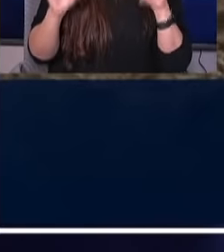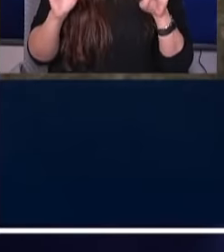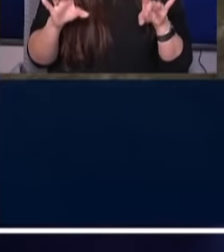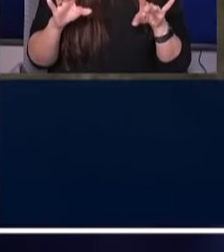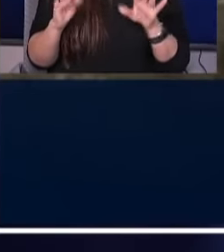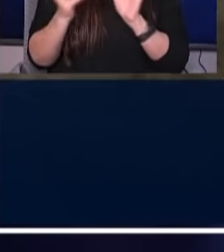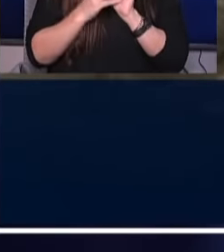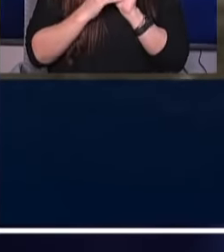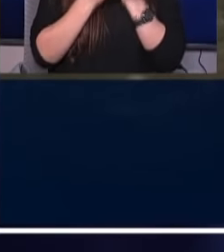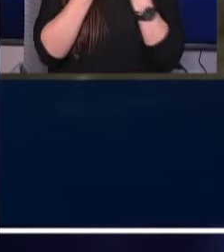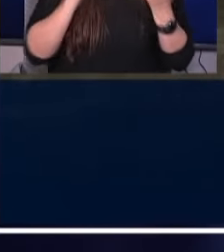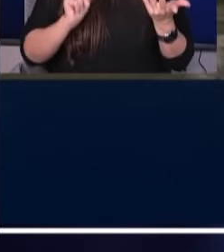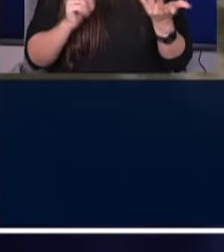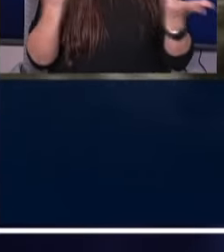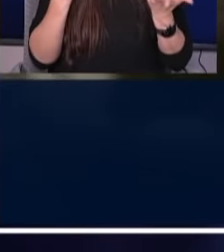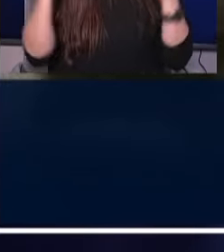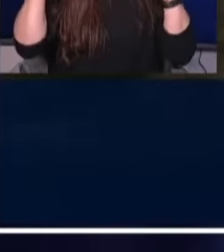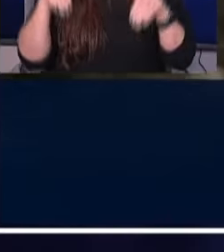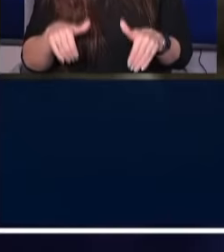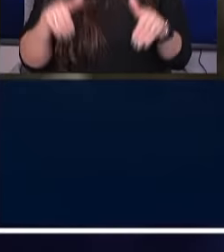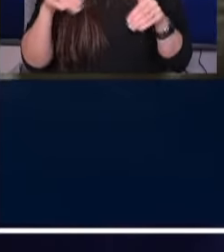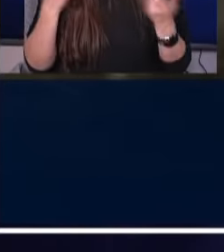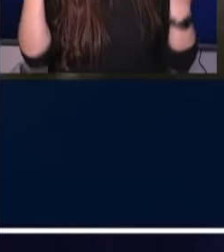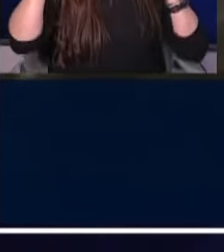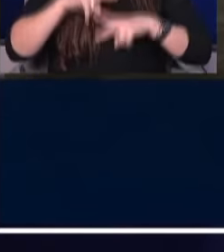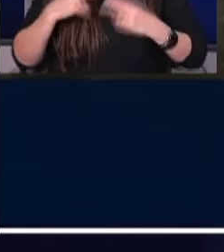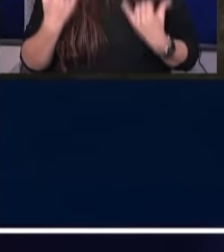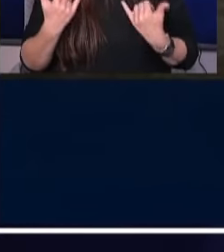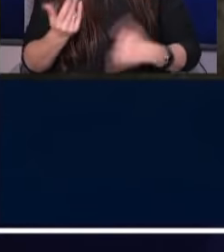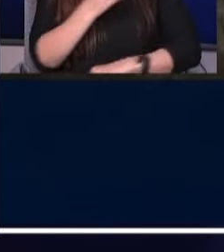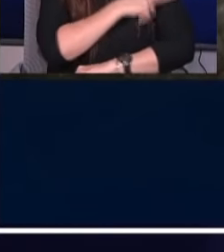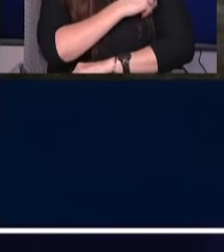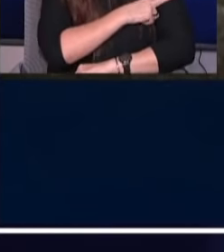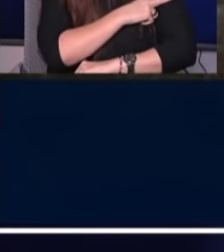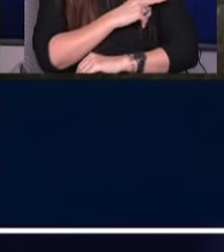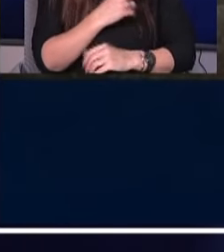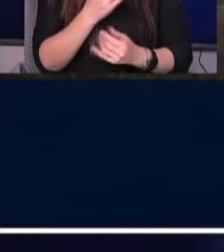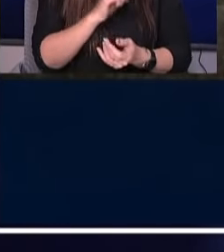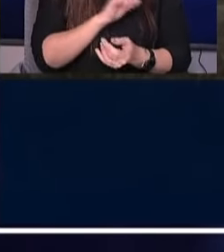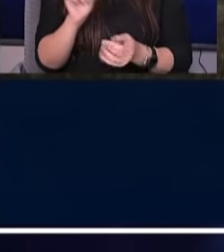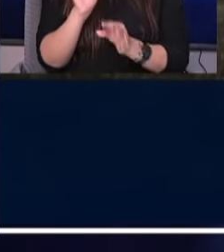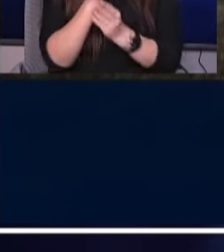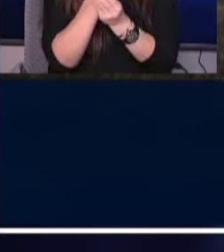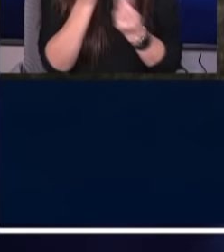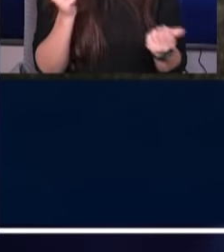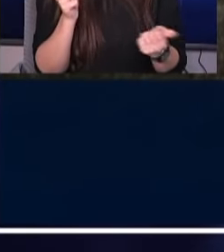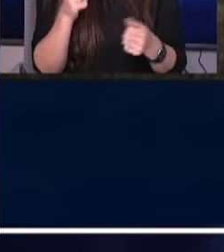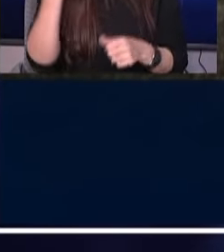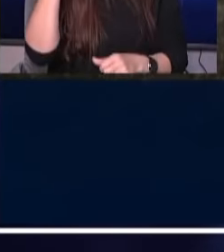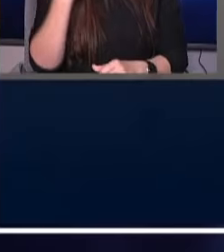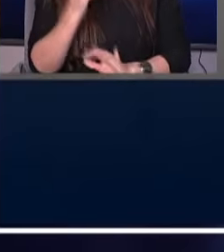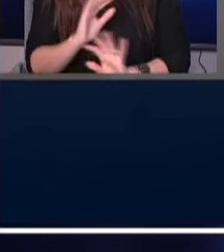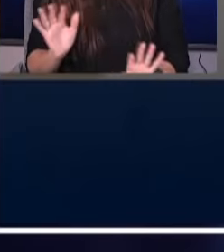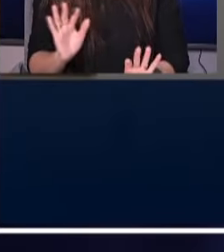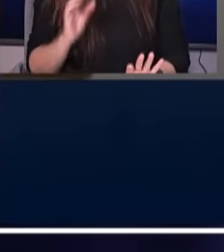לא לגמרי ברור איך טבע הפעוט, אבל ממה שאנחנו מבינים כרגע מהמשטרה, אין כרגע שום חשד לפלילים.